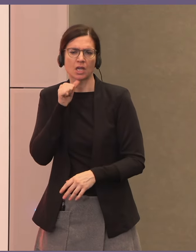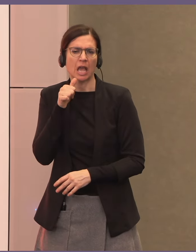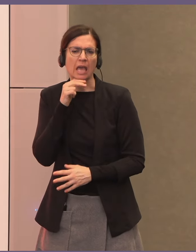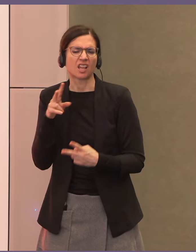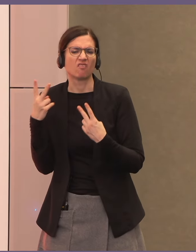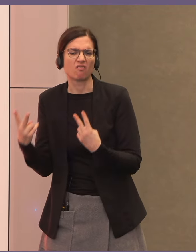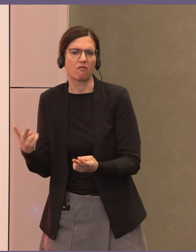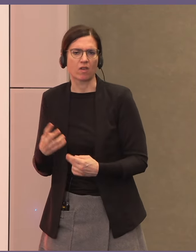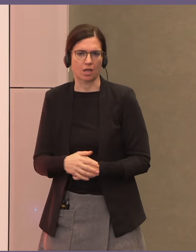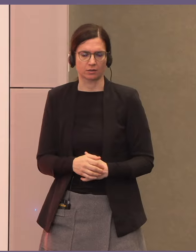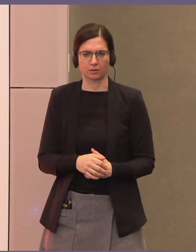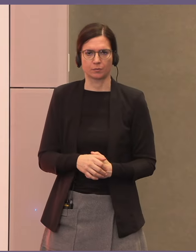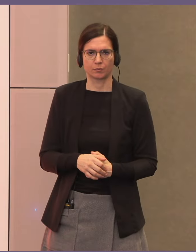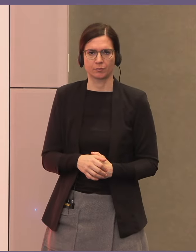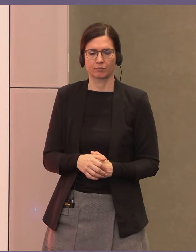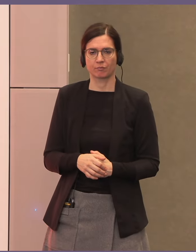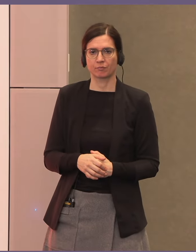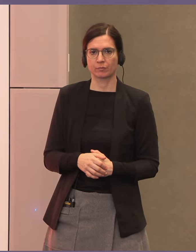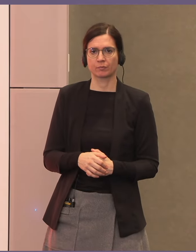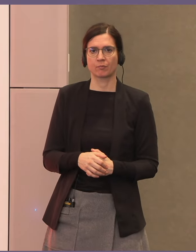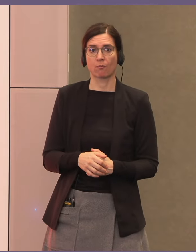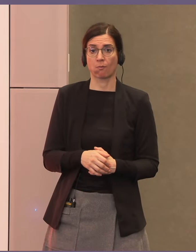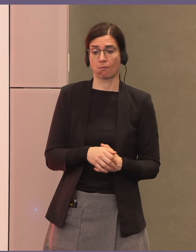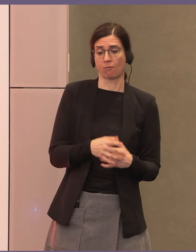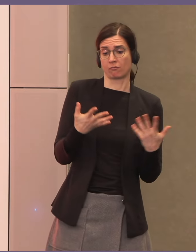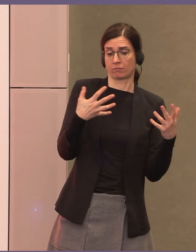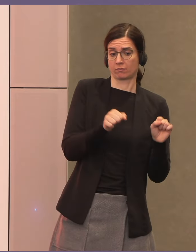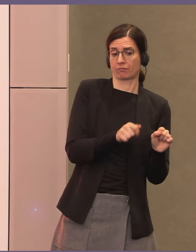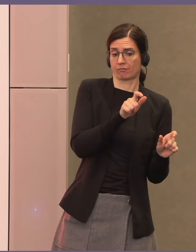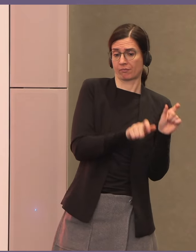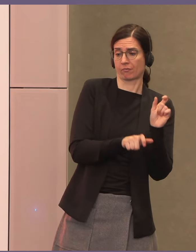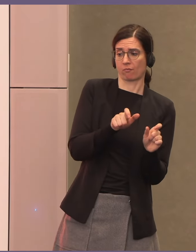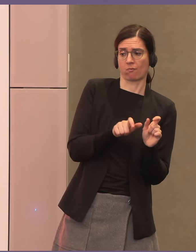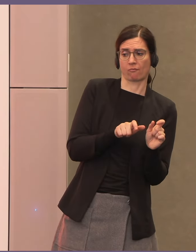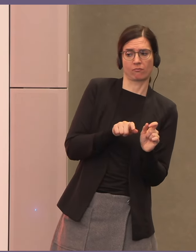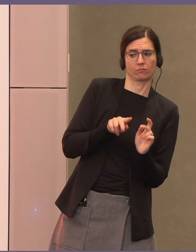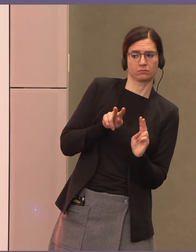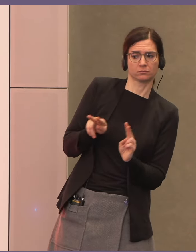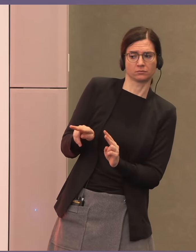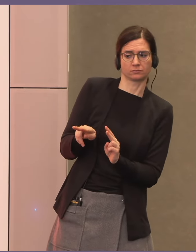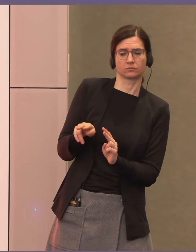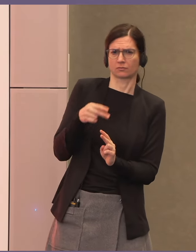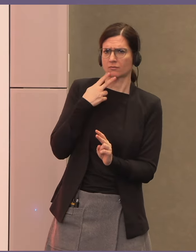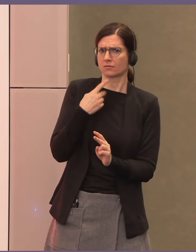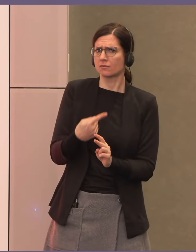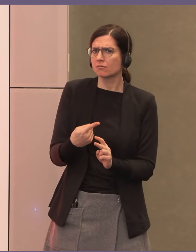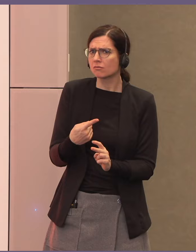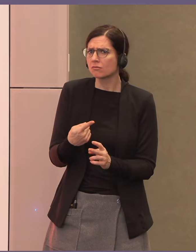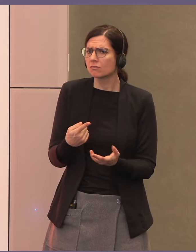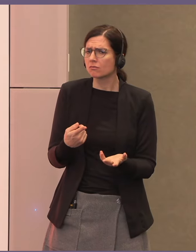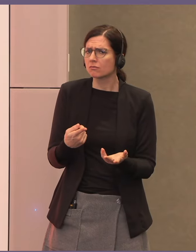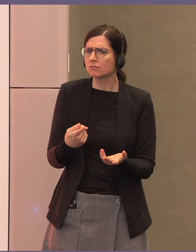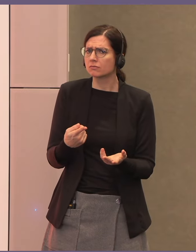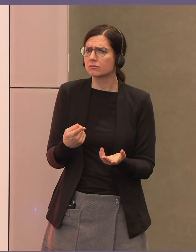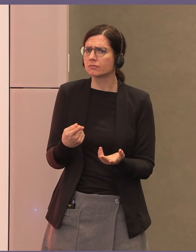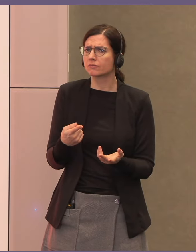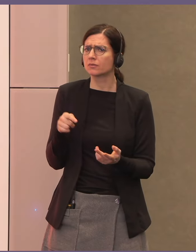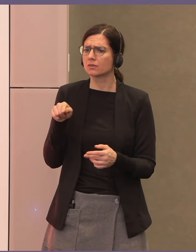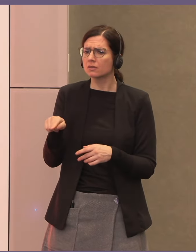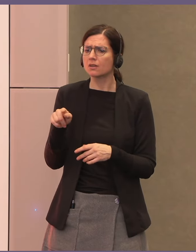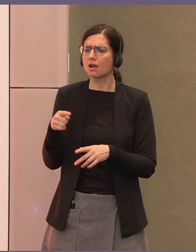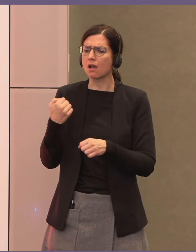Mehrwert schafft und argumentieren dagegen, dass aber erst im Zuge der